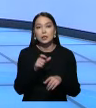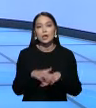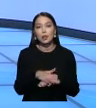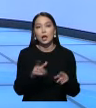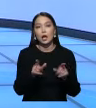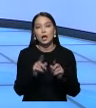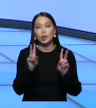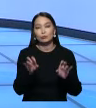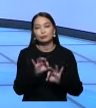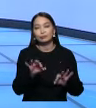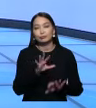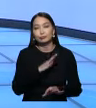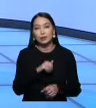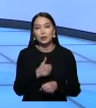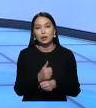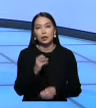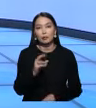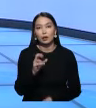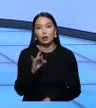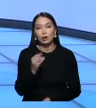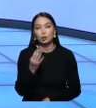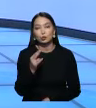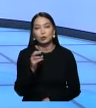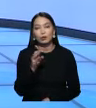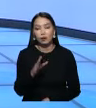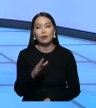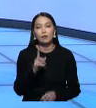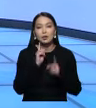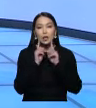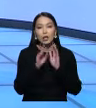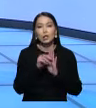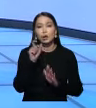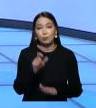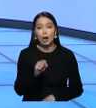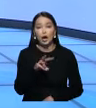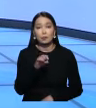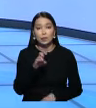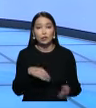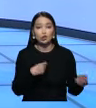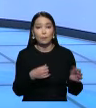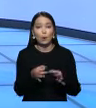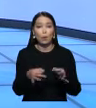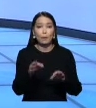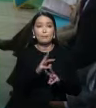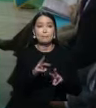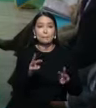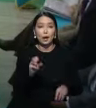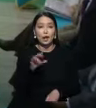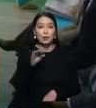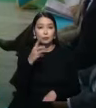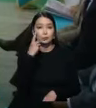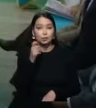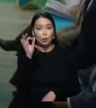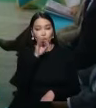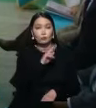глава региона Ербол Карашукеев на расширенном заседании депутатской фракции партии «Аманат» Жамбылского областного маслихата. Аким доложил о